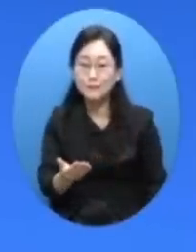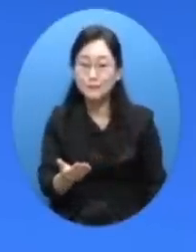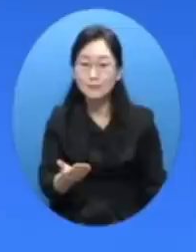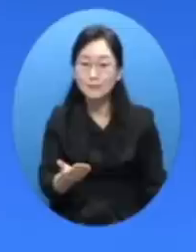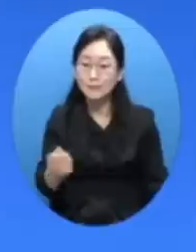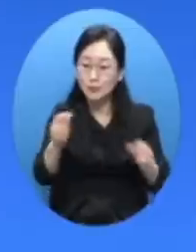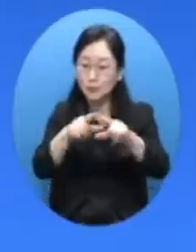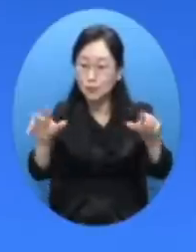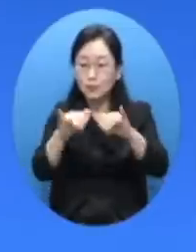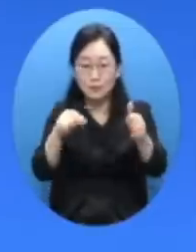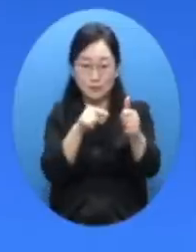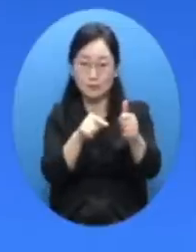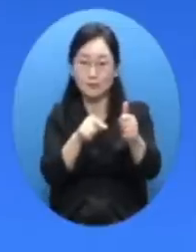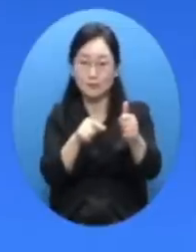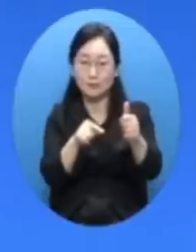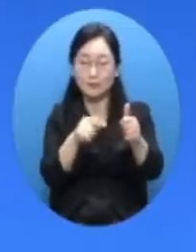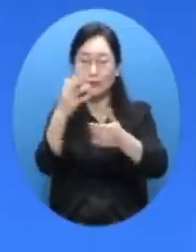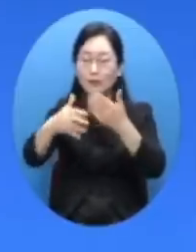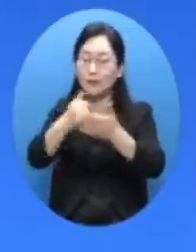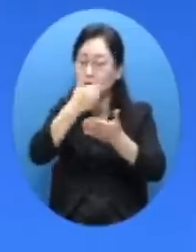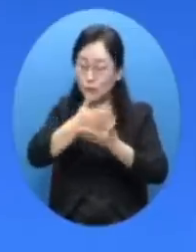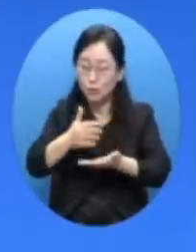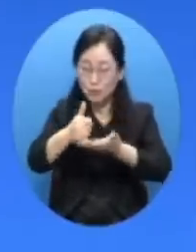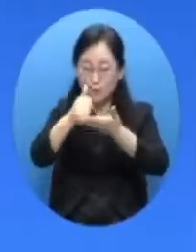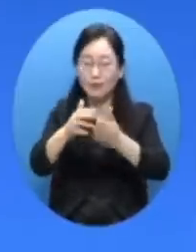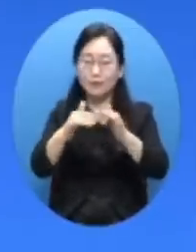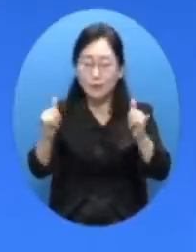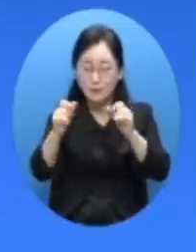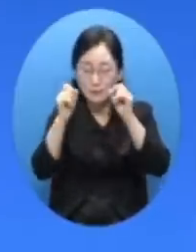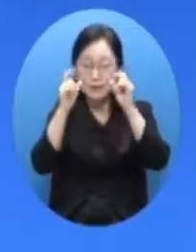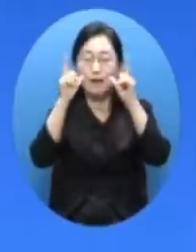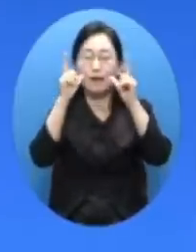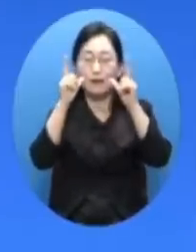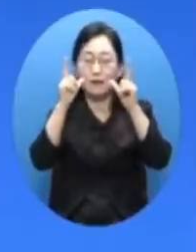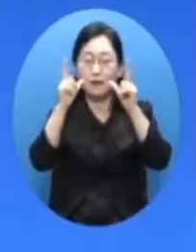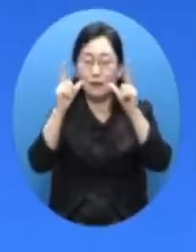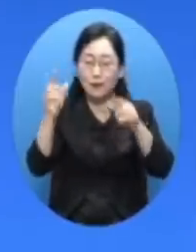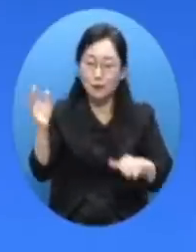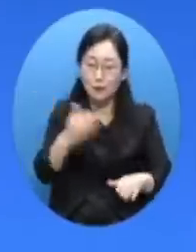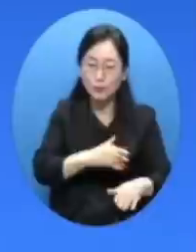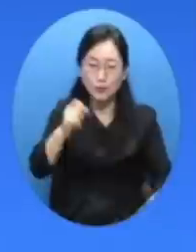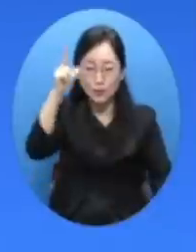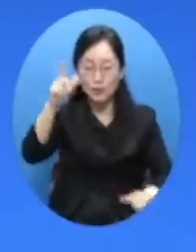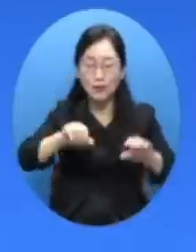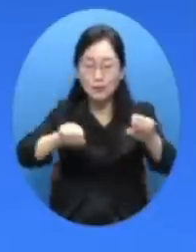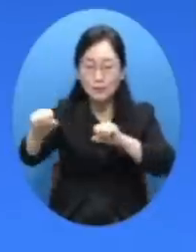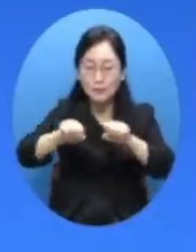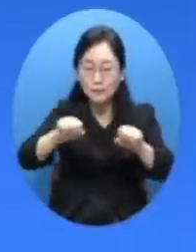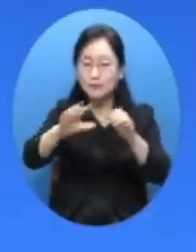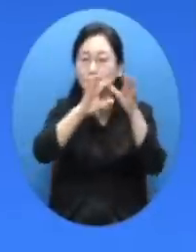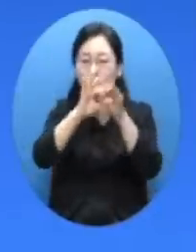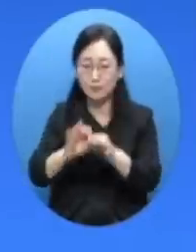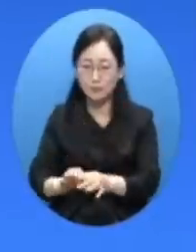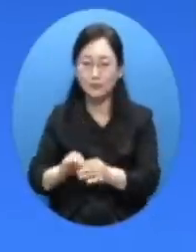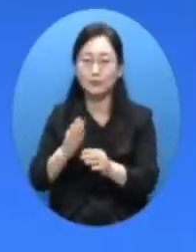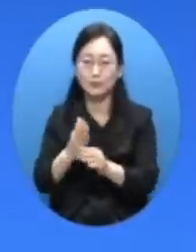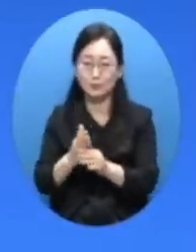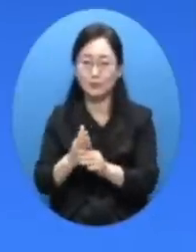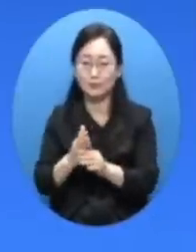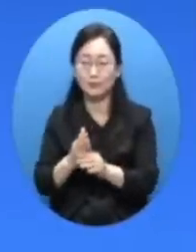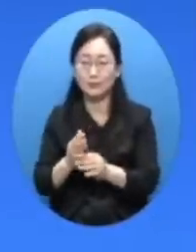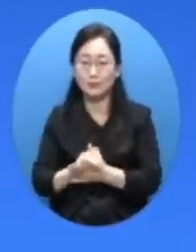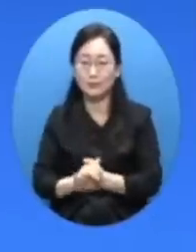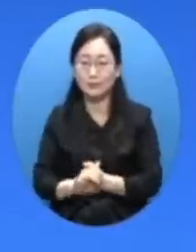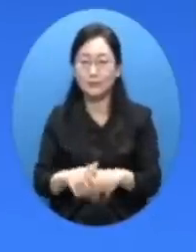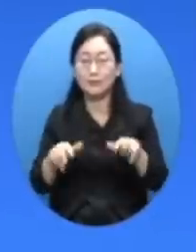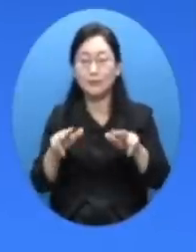평범한 한 사람이지만 하나님이 존귀하다는 것을 깨닫게 하시니까 이 같은 위대한 사역을 지금도 이루고 계신 것입니다.